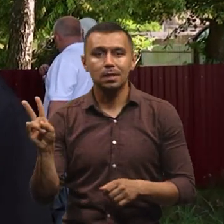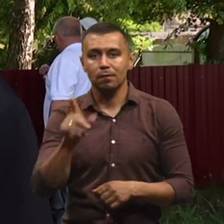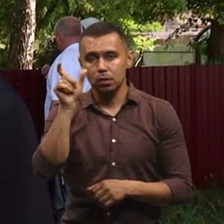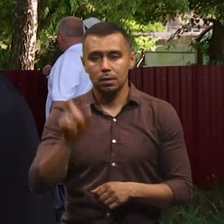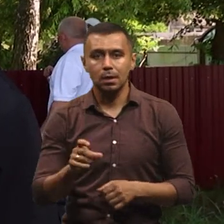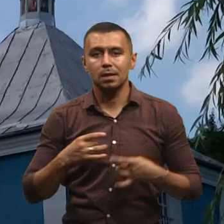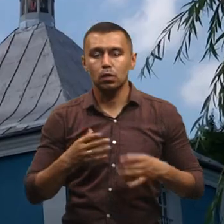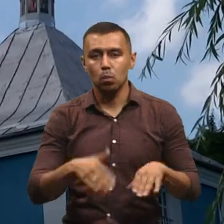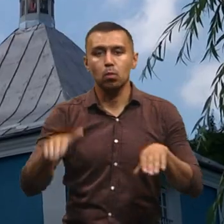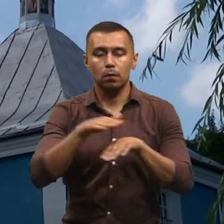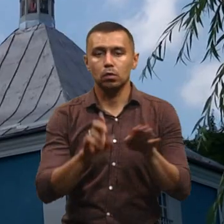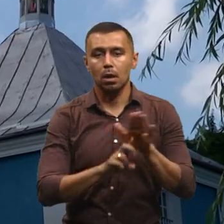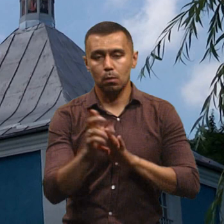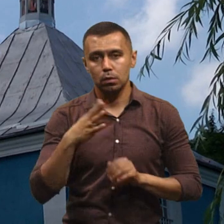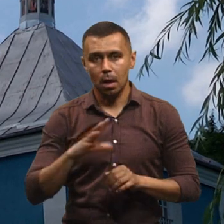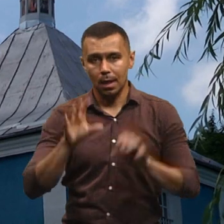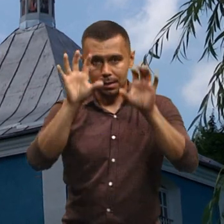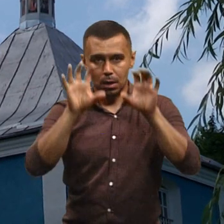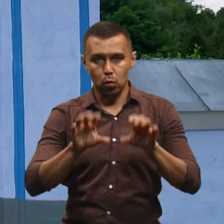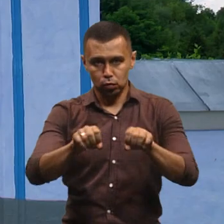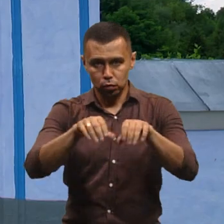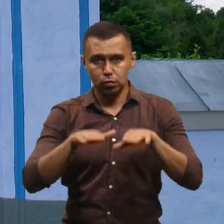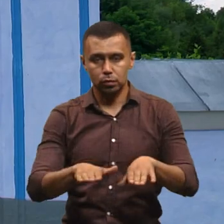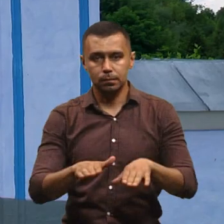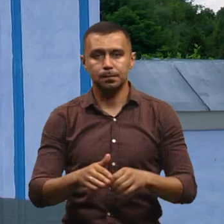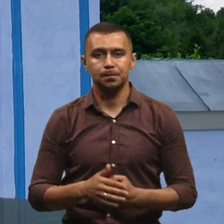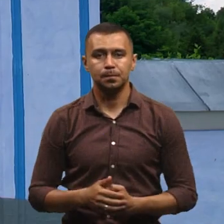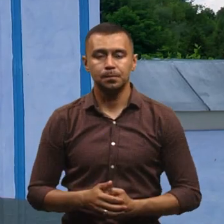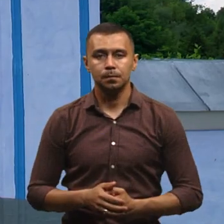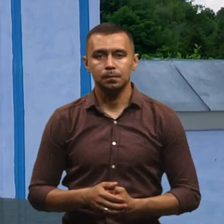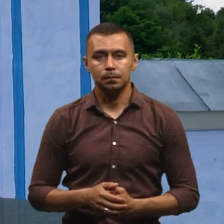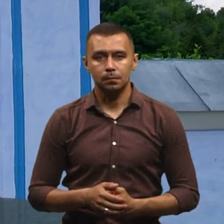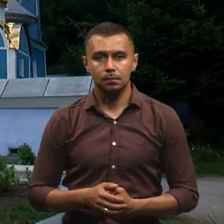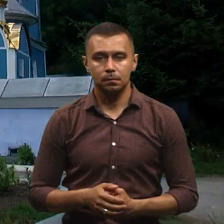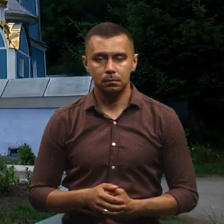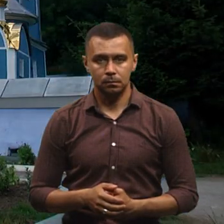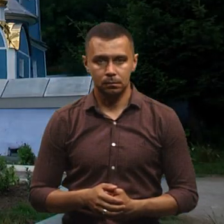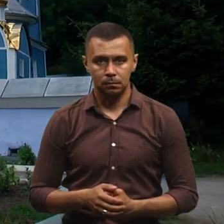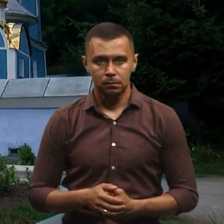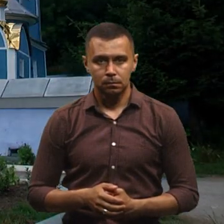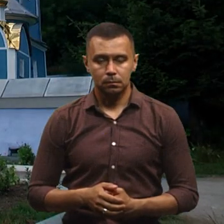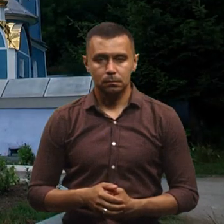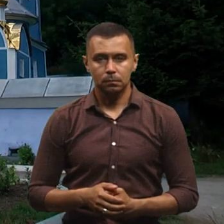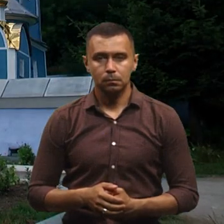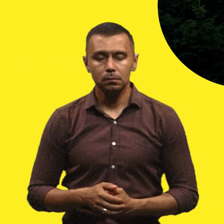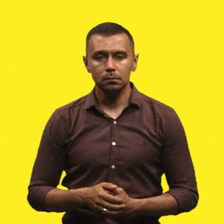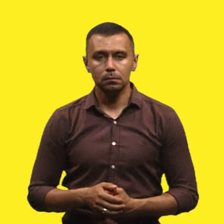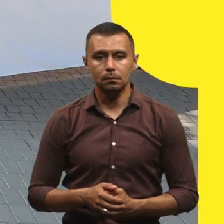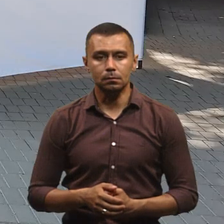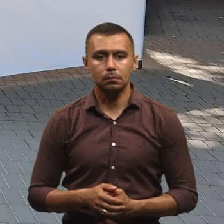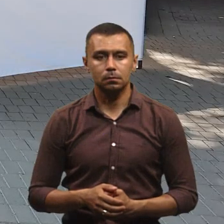свято-покровського храму каже чекає на законні рішення Ярослав антошевська дем’ян цегольник суспільне новини Хмельниччина